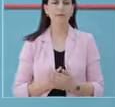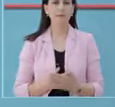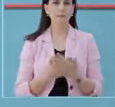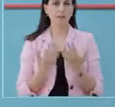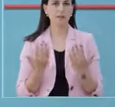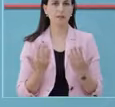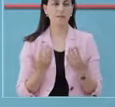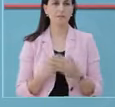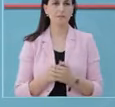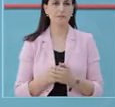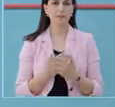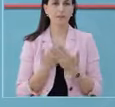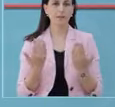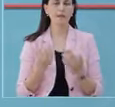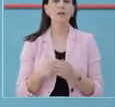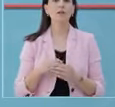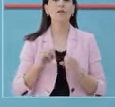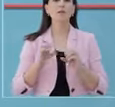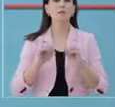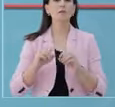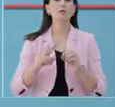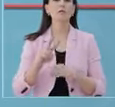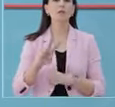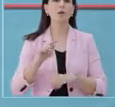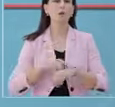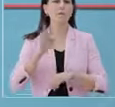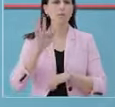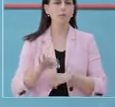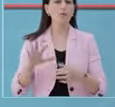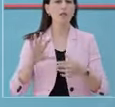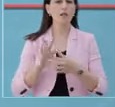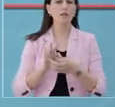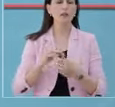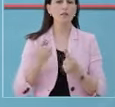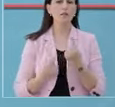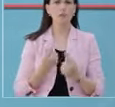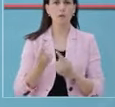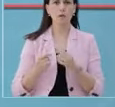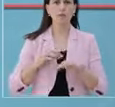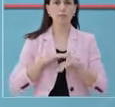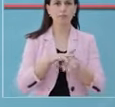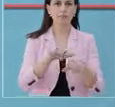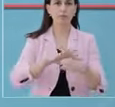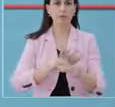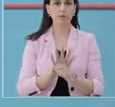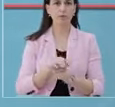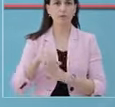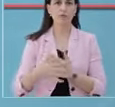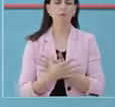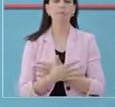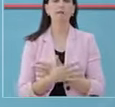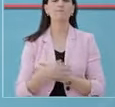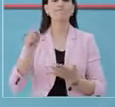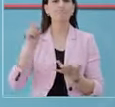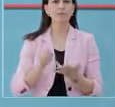Mirdita, ju bëjmë dije të dhënat e 24 orëve të fundit rreth situatës COVID në vendin tonë. Janë testuar